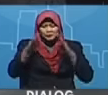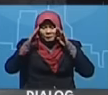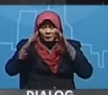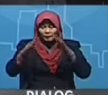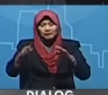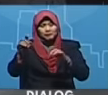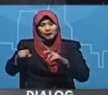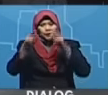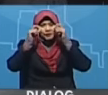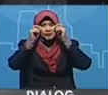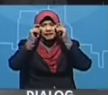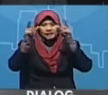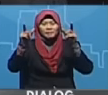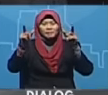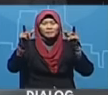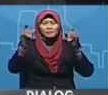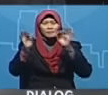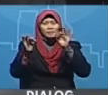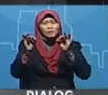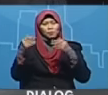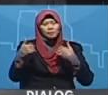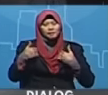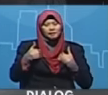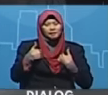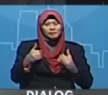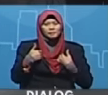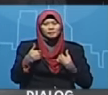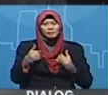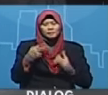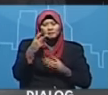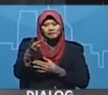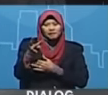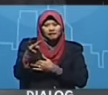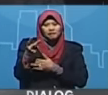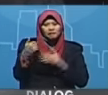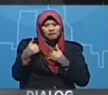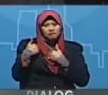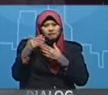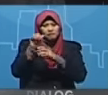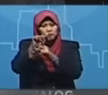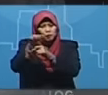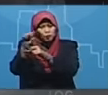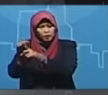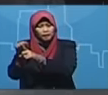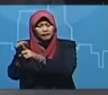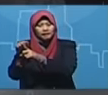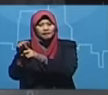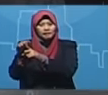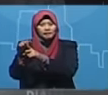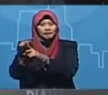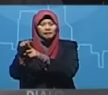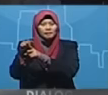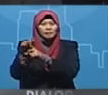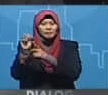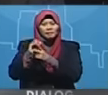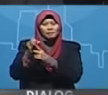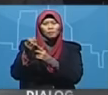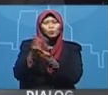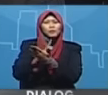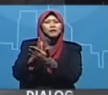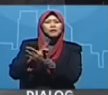perlu sedar. Sekiranya mereka ada mendapati unsur-unsur penipuan ataupun cubaan-cubaan untuk menipu ataupun yang